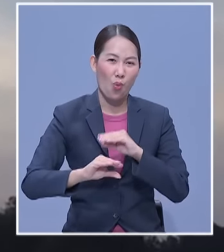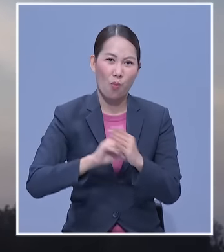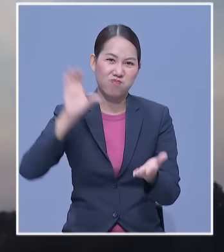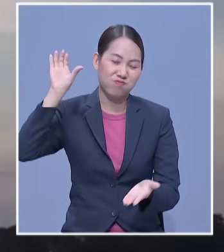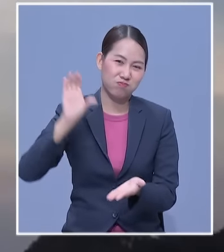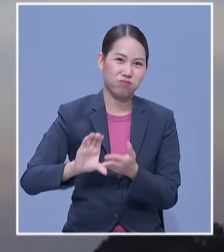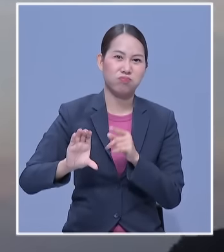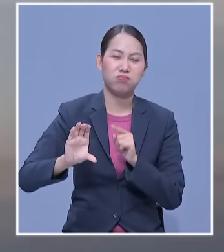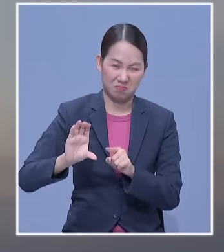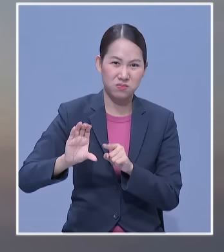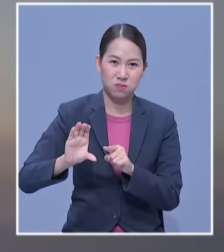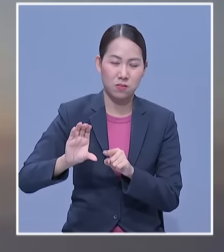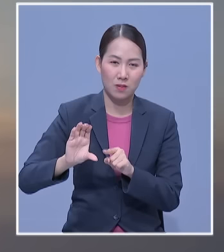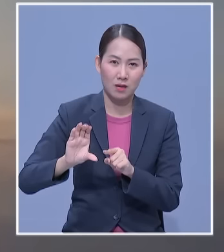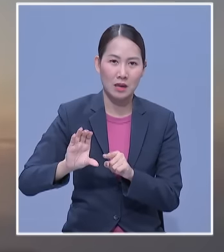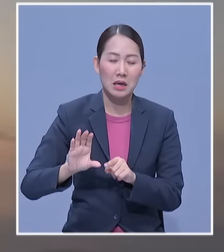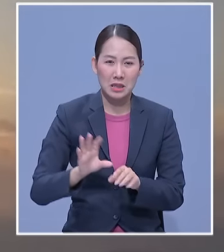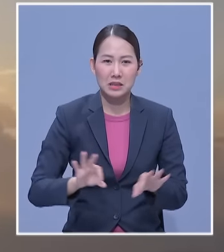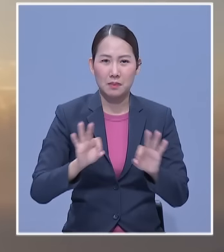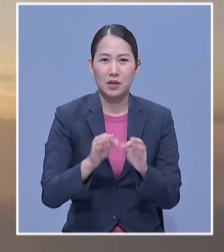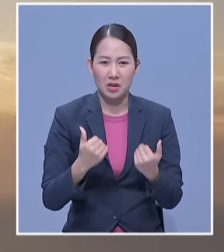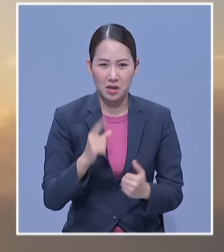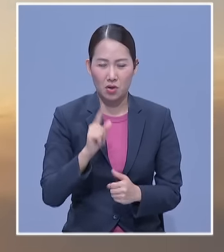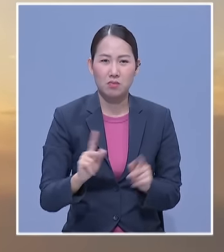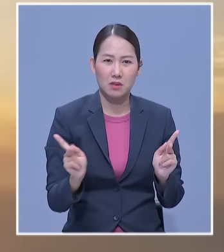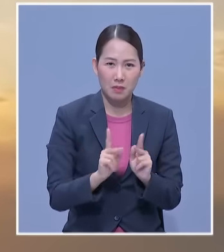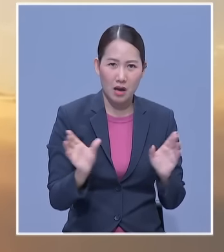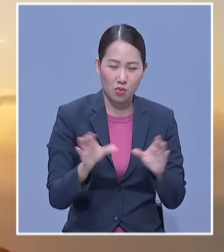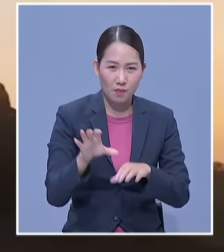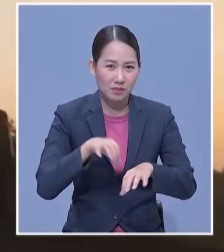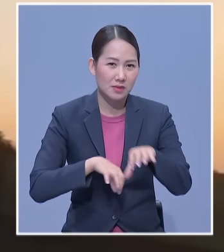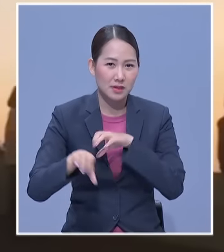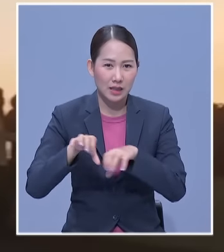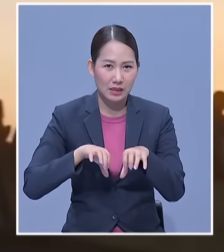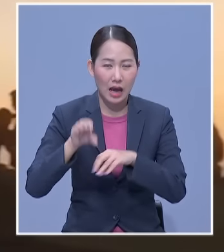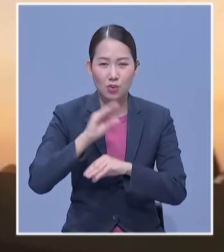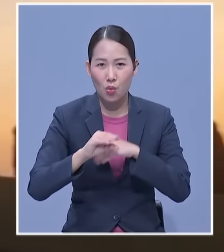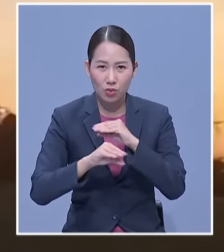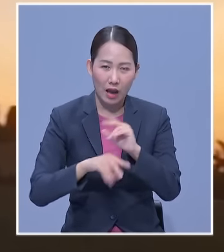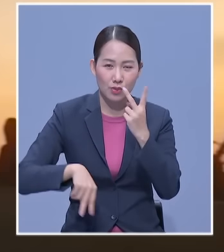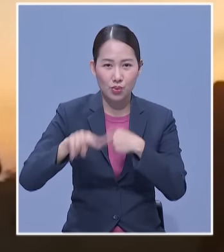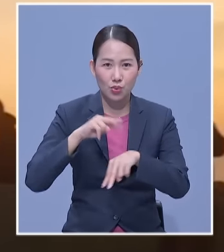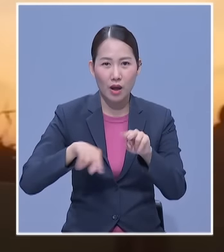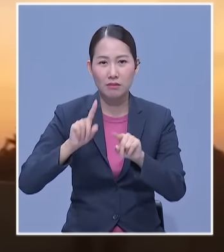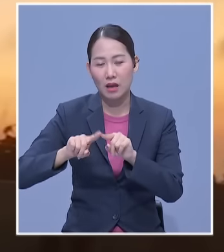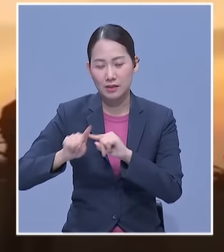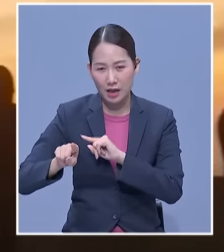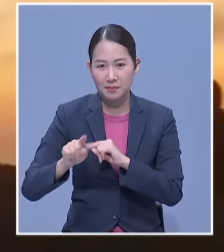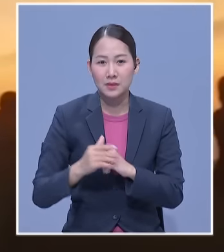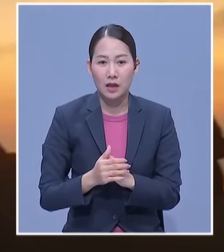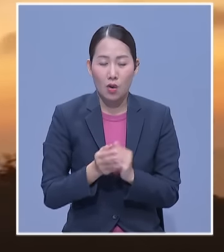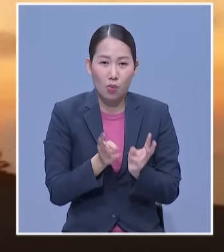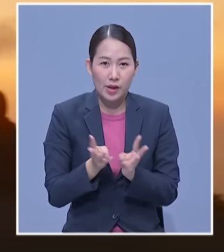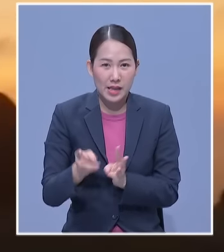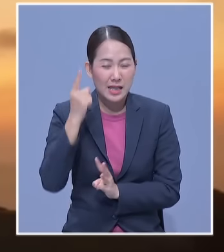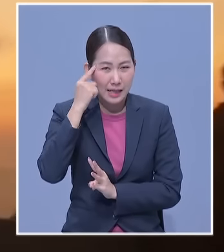งบประมาณจำนวนสิทธิแล้วก็สิ่งที่จะให้ประชาชนมาเข้าร่วมรวมถึงรูปแบบการใช้จ่ายว่าผ่านช่องทางไหนโดย